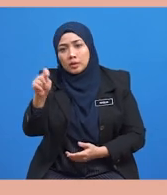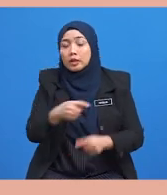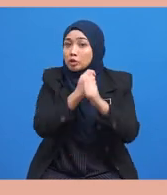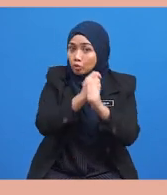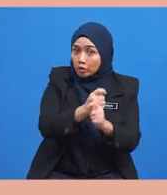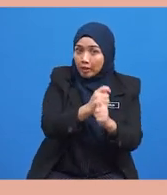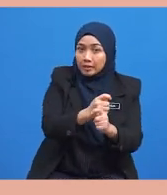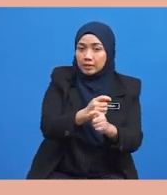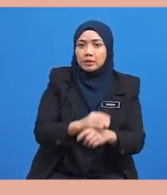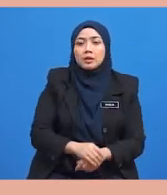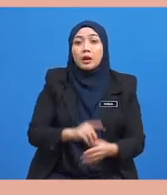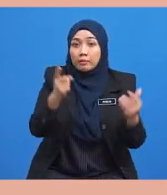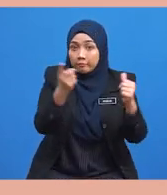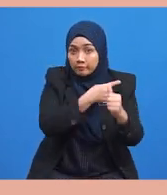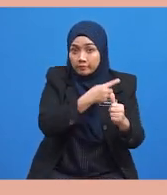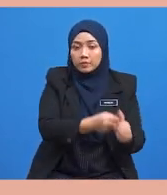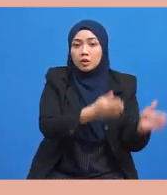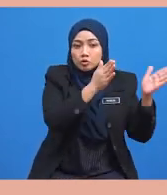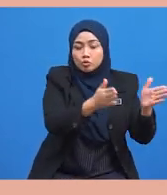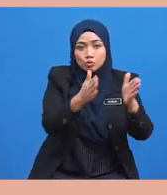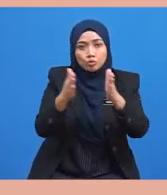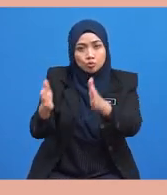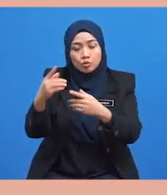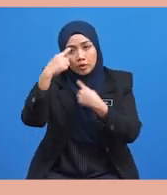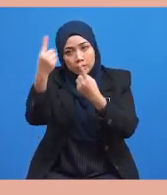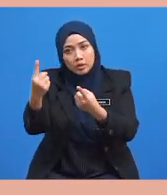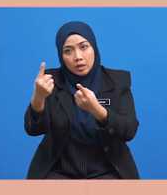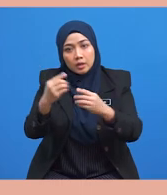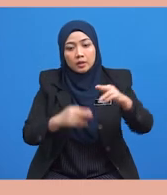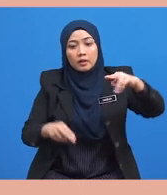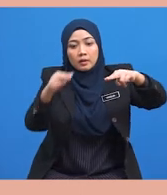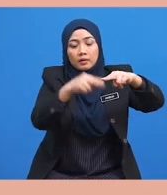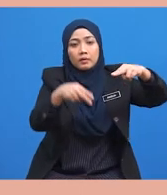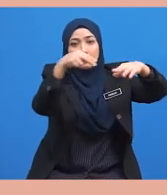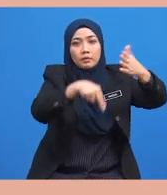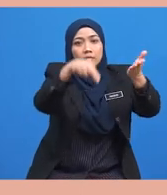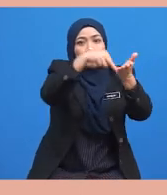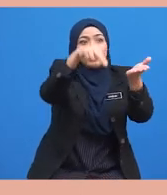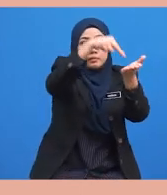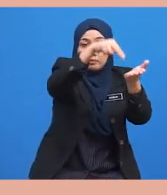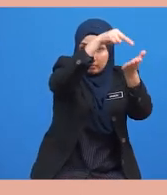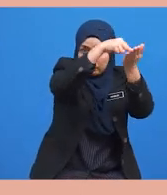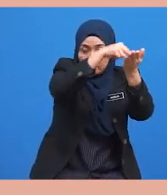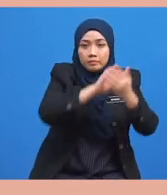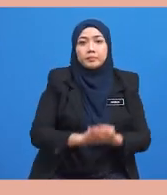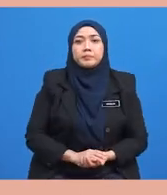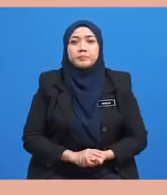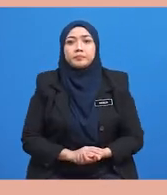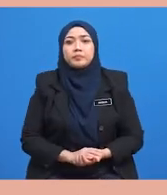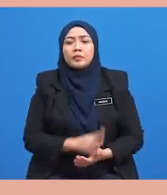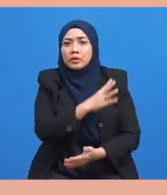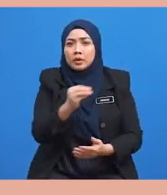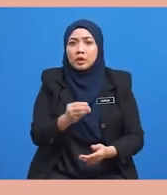Pertama, susun data tersebut mengikut tertib menaik. Kemudian, tentukan median data